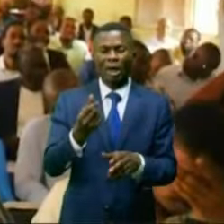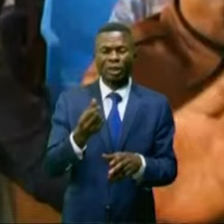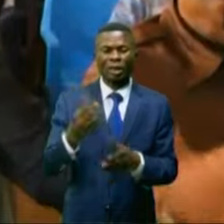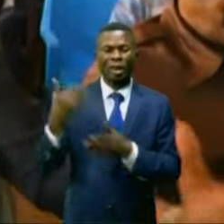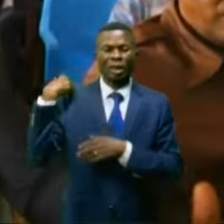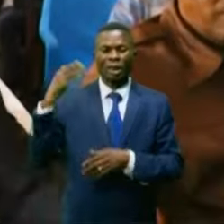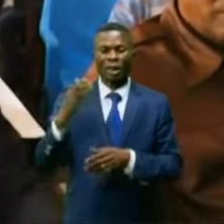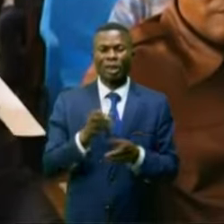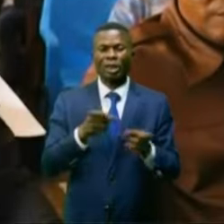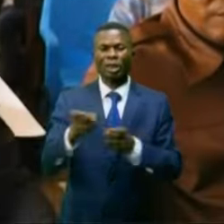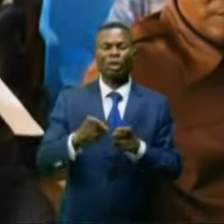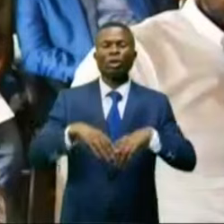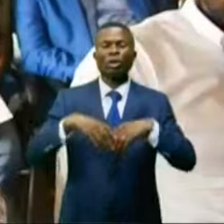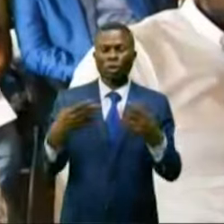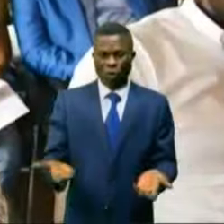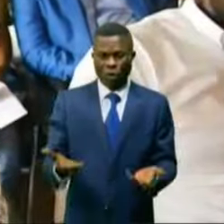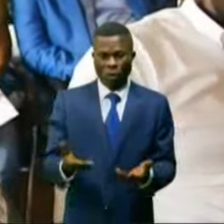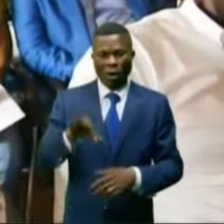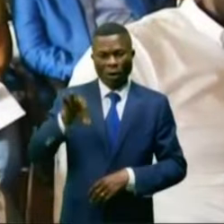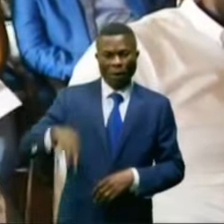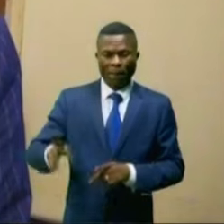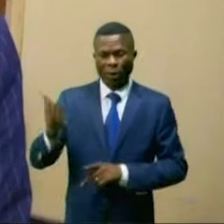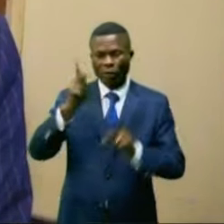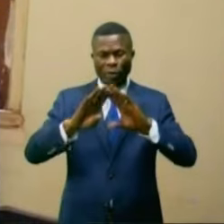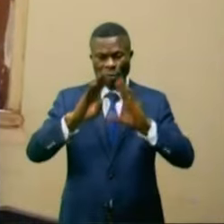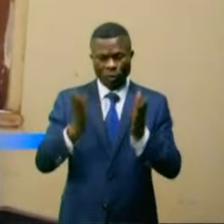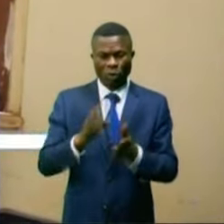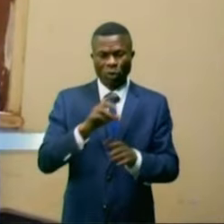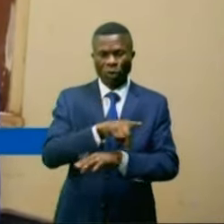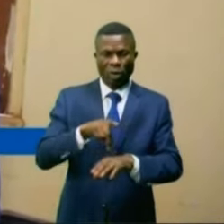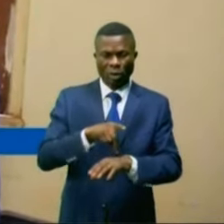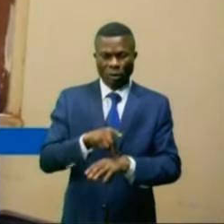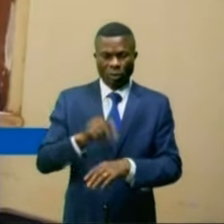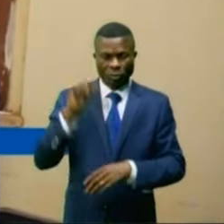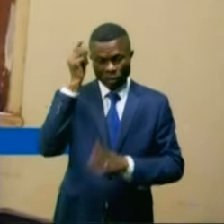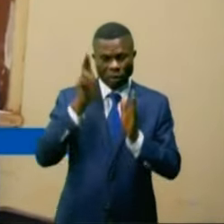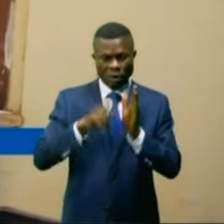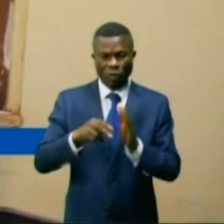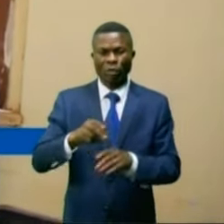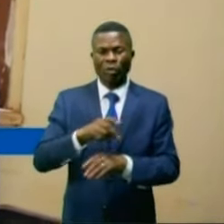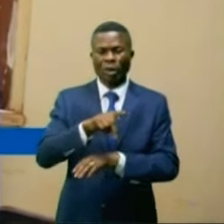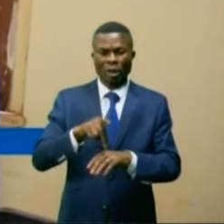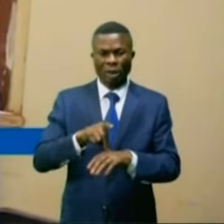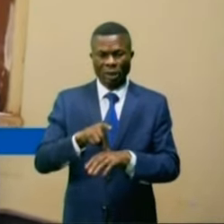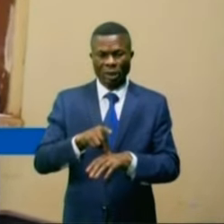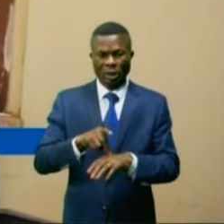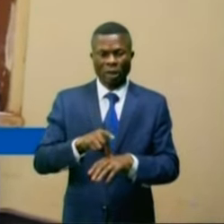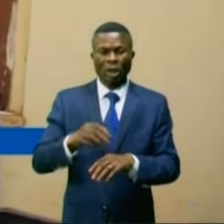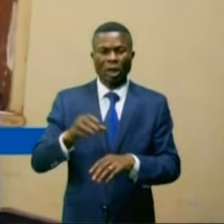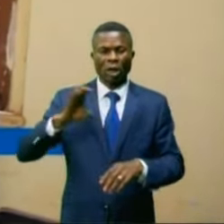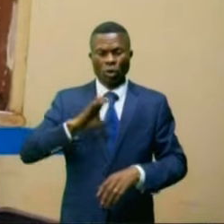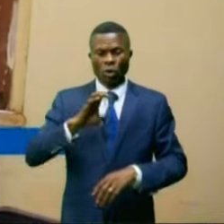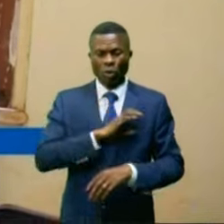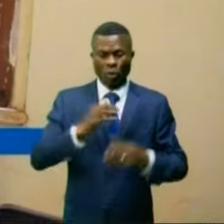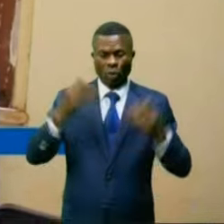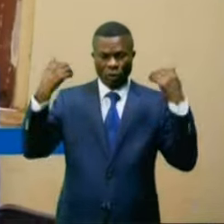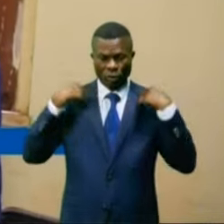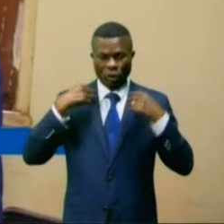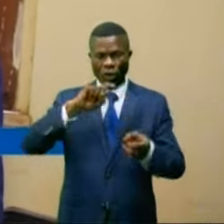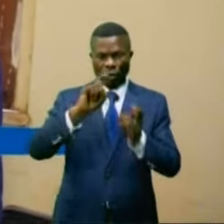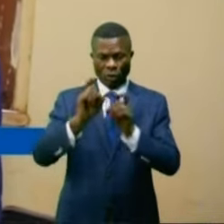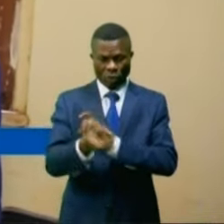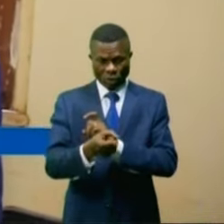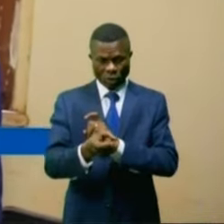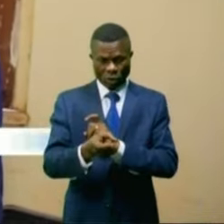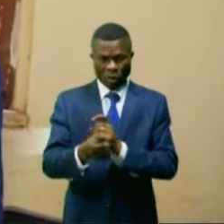finances publiques au profit de la province. Le gouvernement central, à travers le comité d'orientation de la réforme